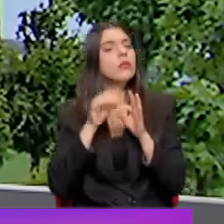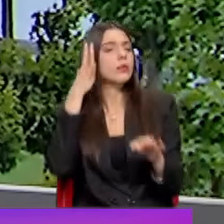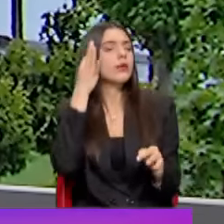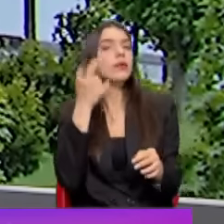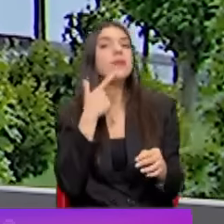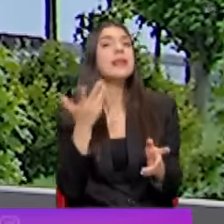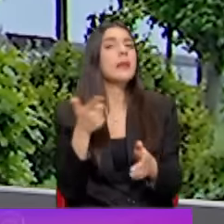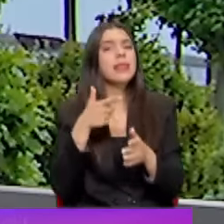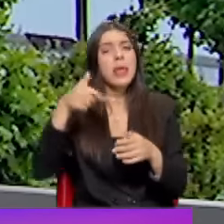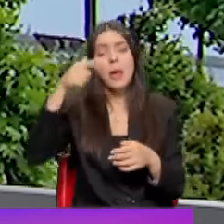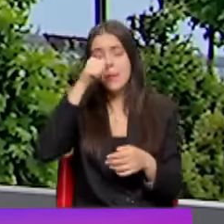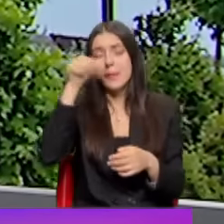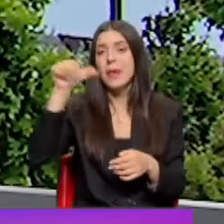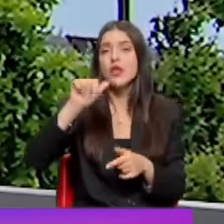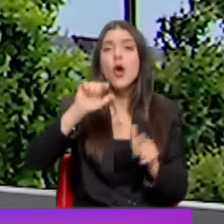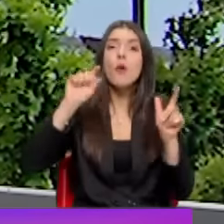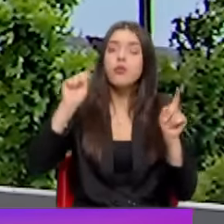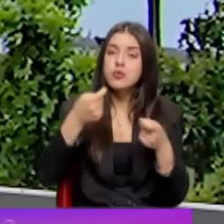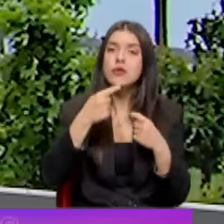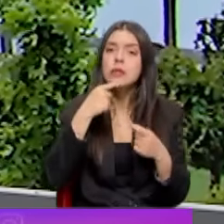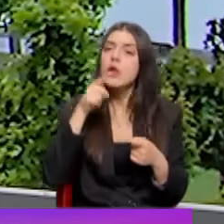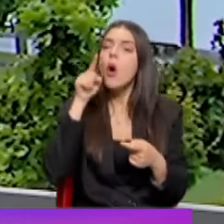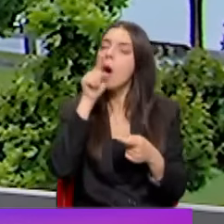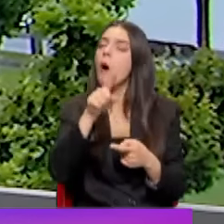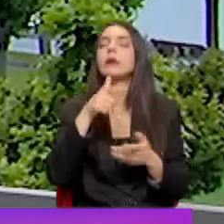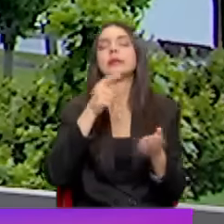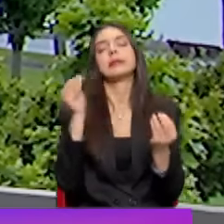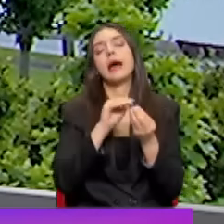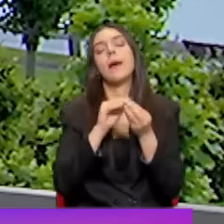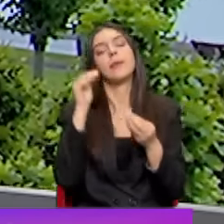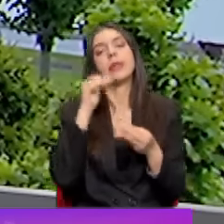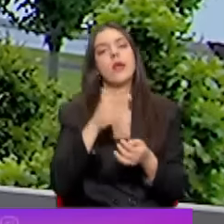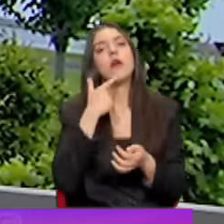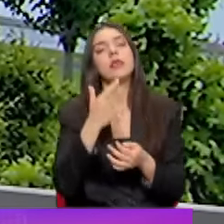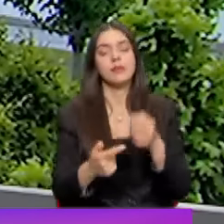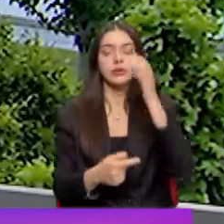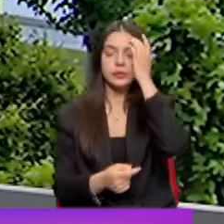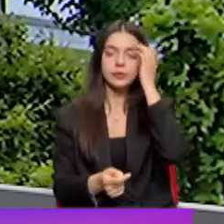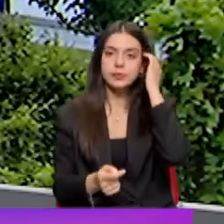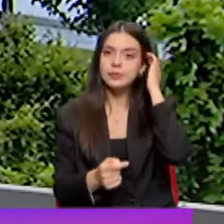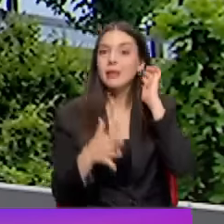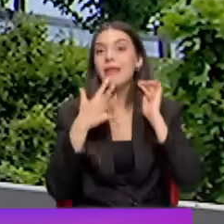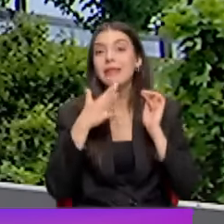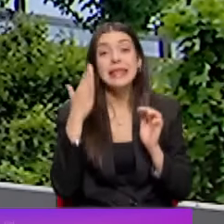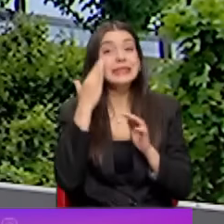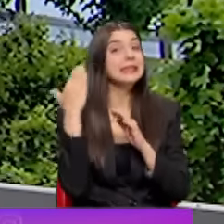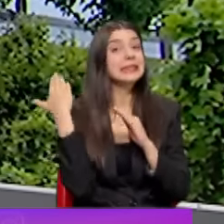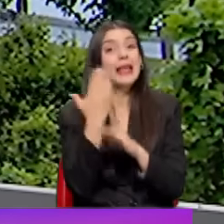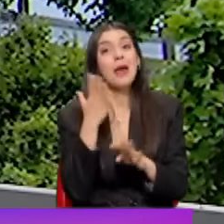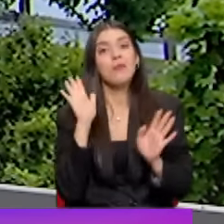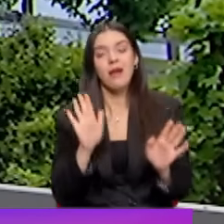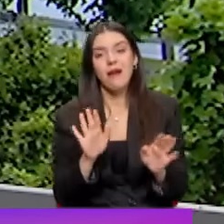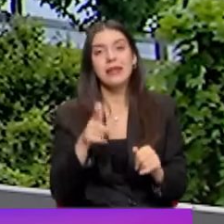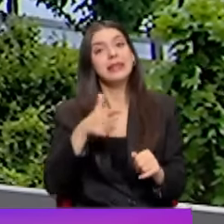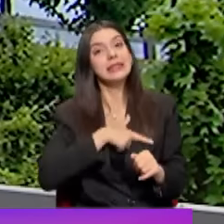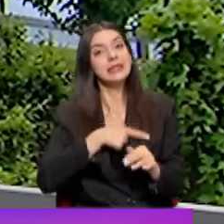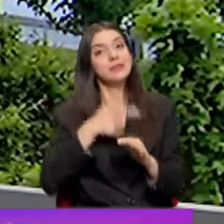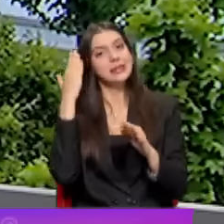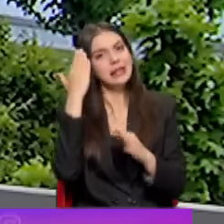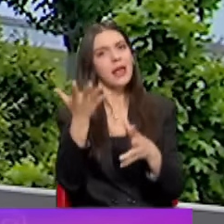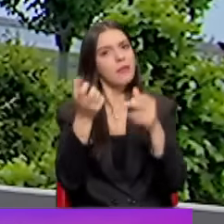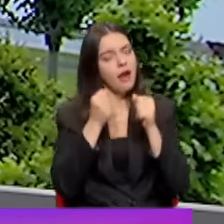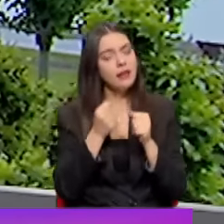bulduk diyorlarsa zam o zaman geliyor demiş gelen mesajda Denizli'den Selamınızı aldık İzmir'den